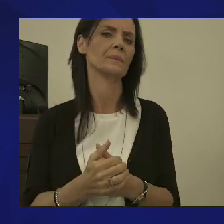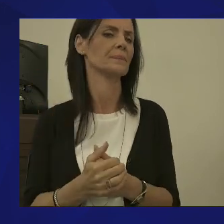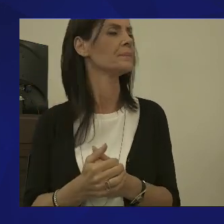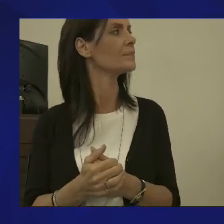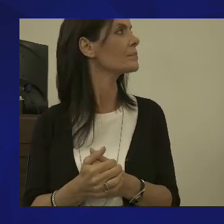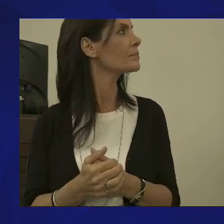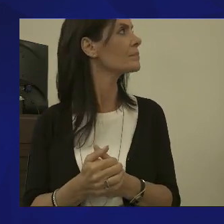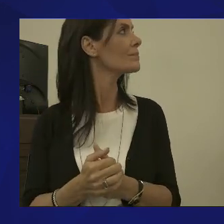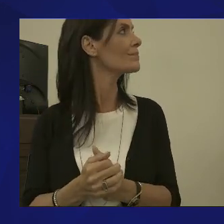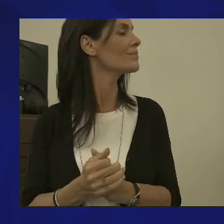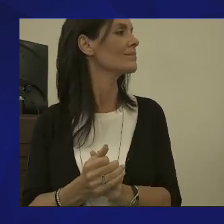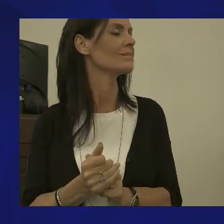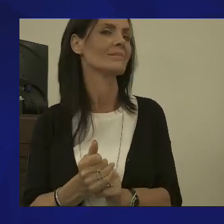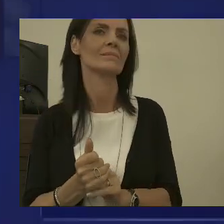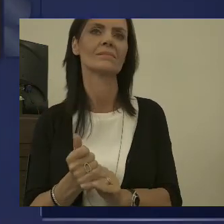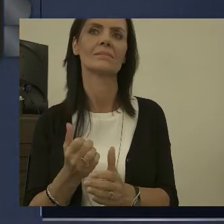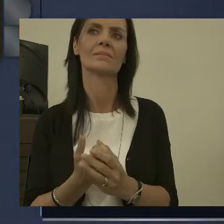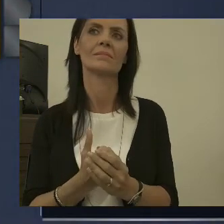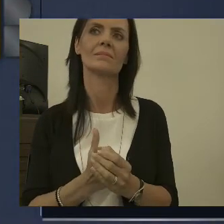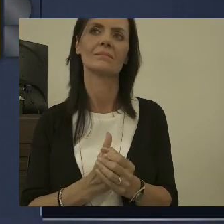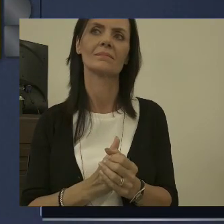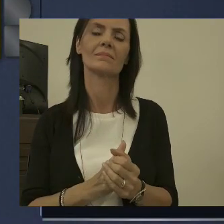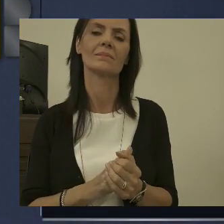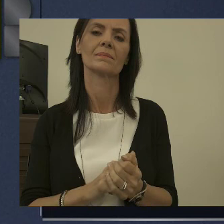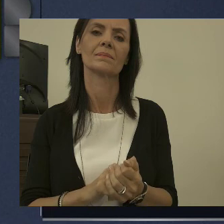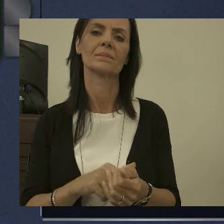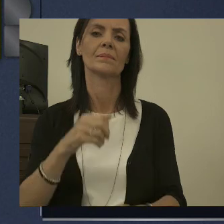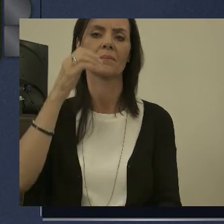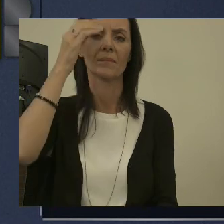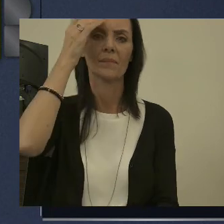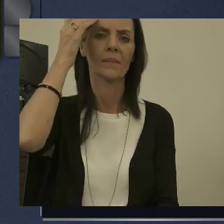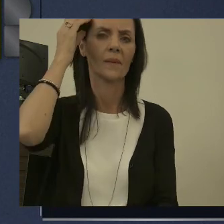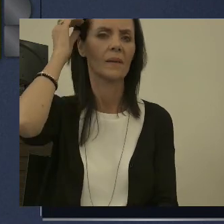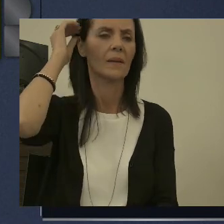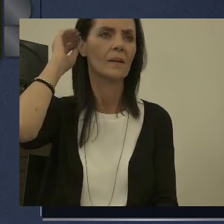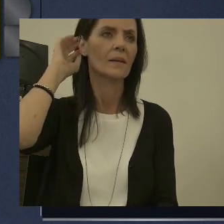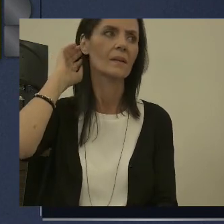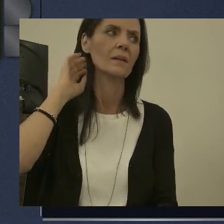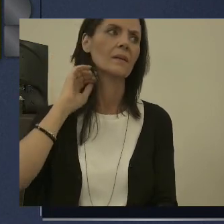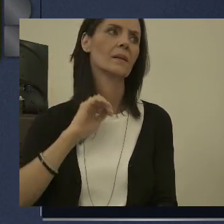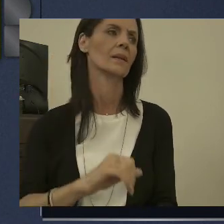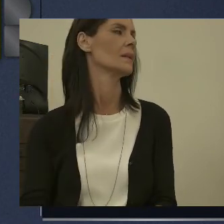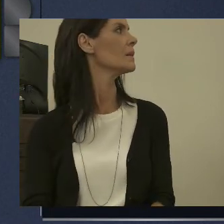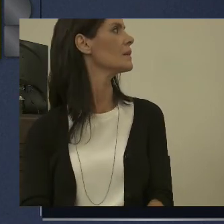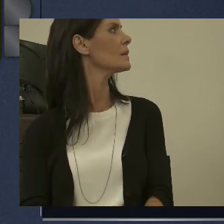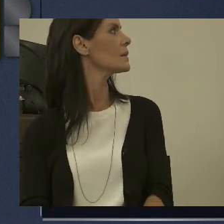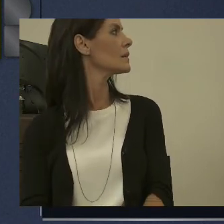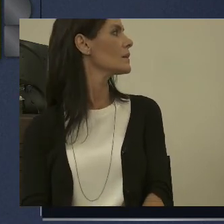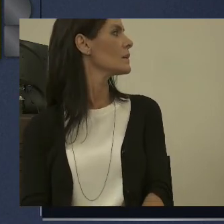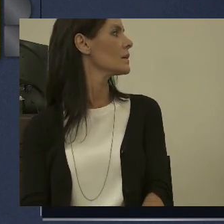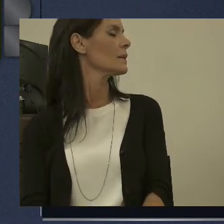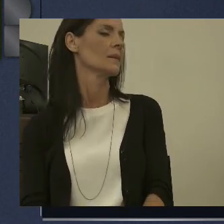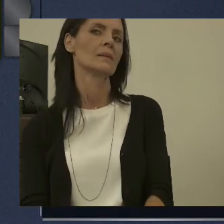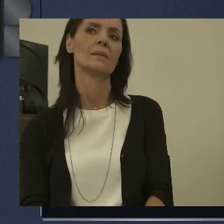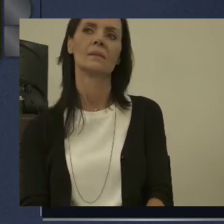שלום, כחבר מדרום, עורך דין אורטרין בנגר, בוועדה, האחרונים, אנא הצביעו.